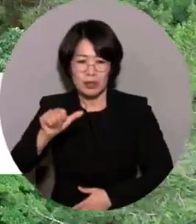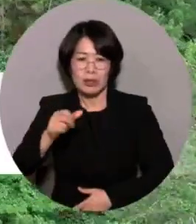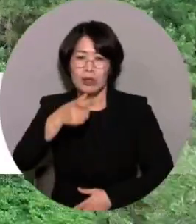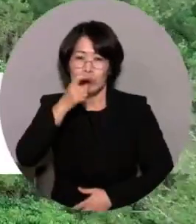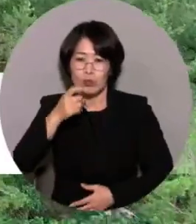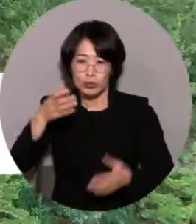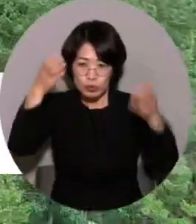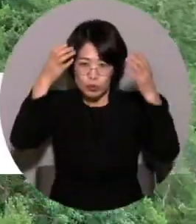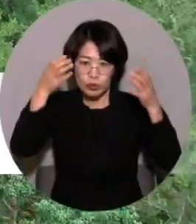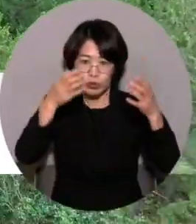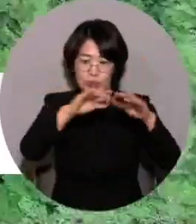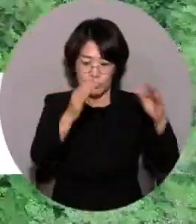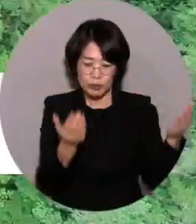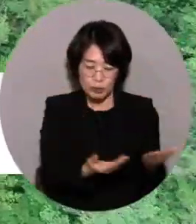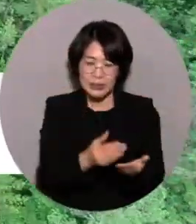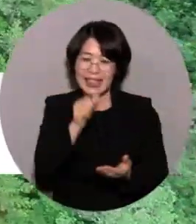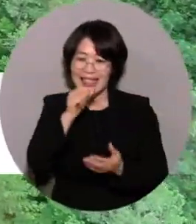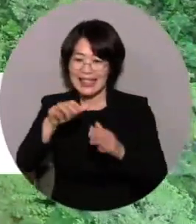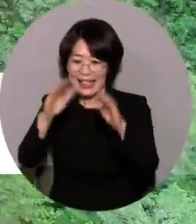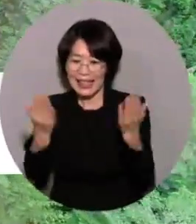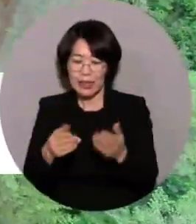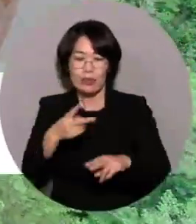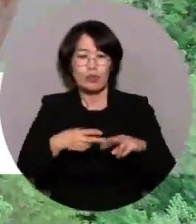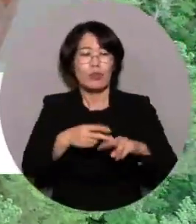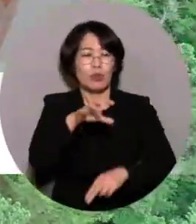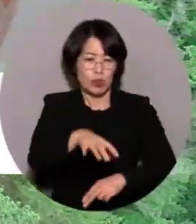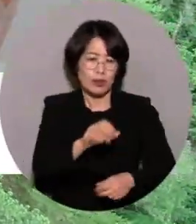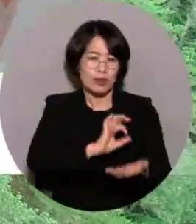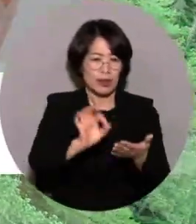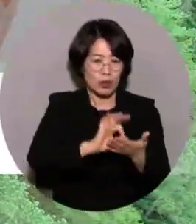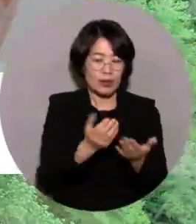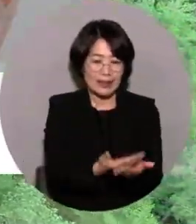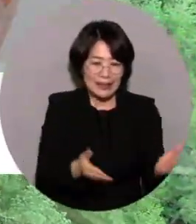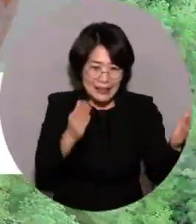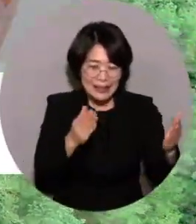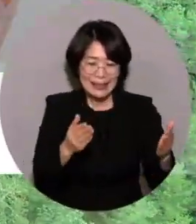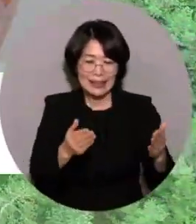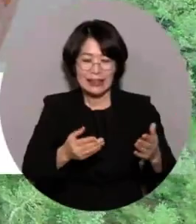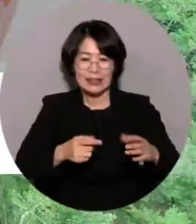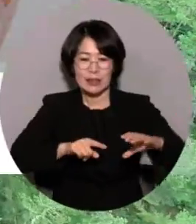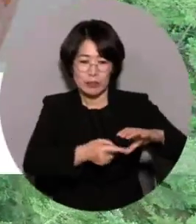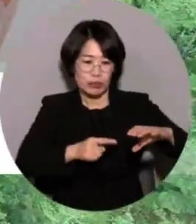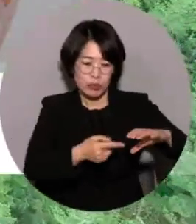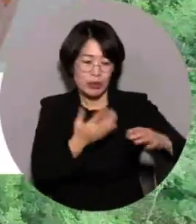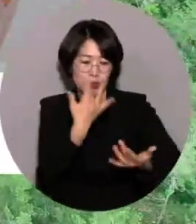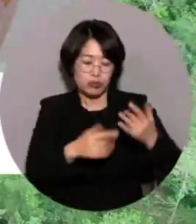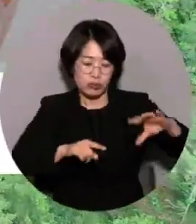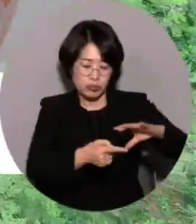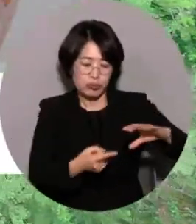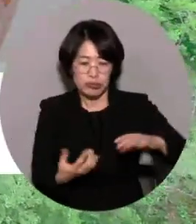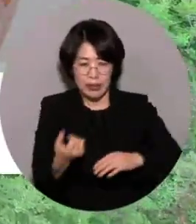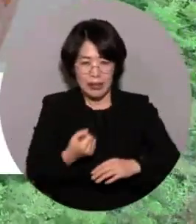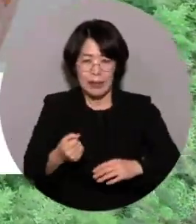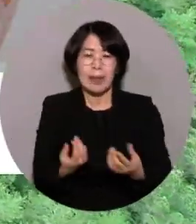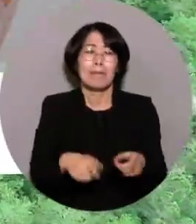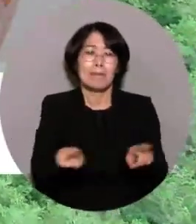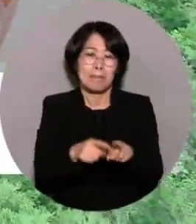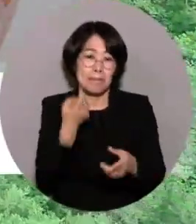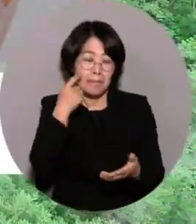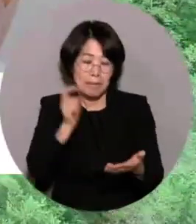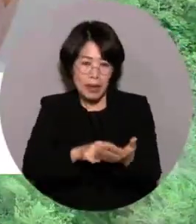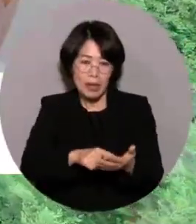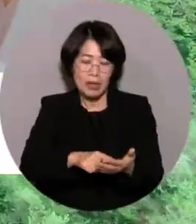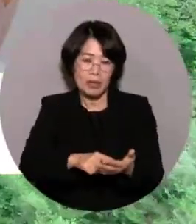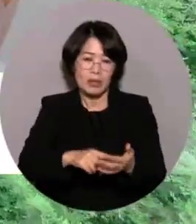항아리 발리 등 모두 부엌 조리용 토기로 이동식 아궁이와 조리용 토기 세트가 함께 출토된 경우는